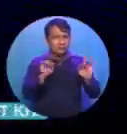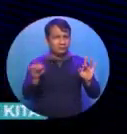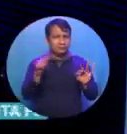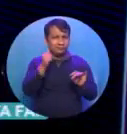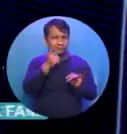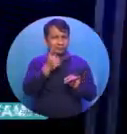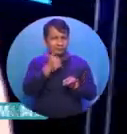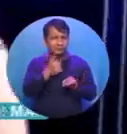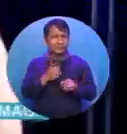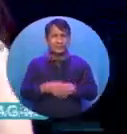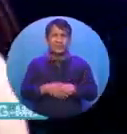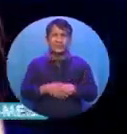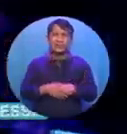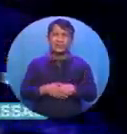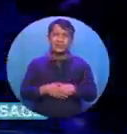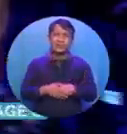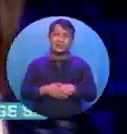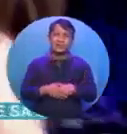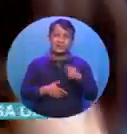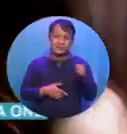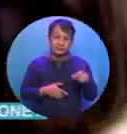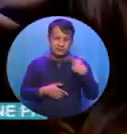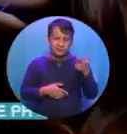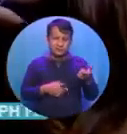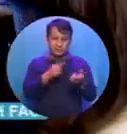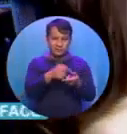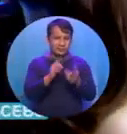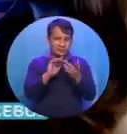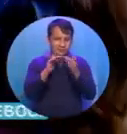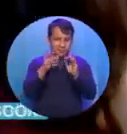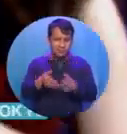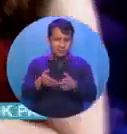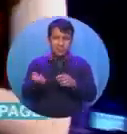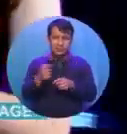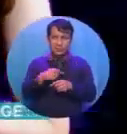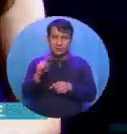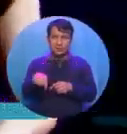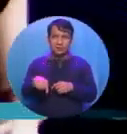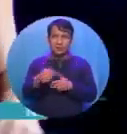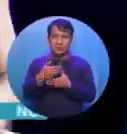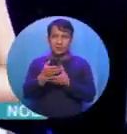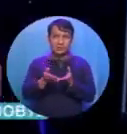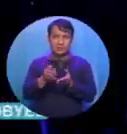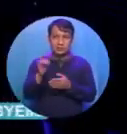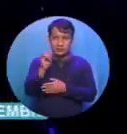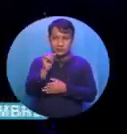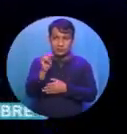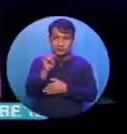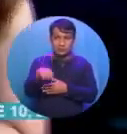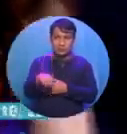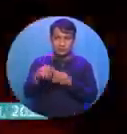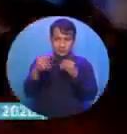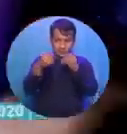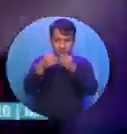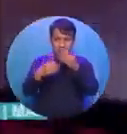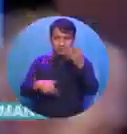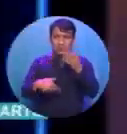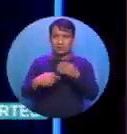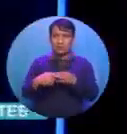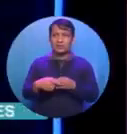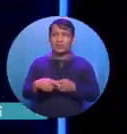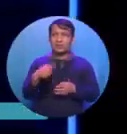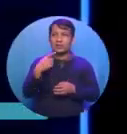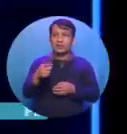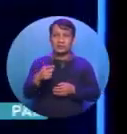sa babae. Ooh. Ito naman ang sinabi ng ating mga netizens dito sa bahagi ng YouTube ha. Itong comments natin, nakalagay dito